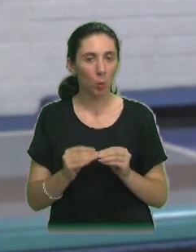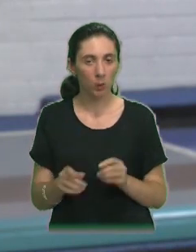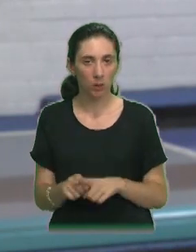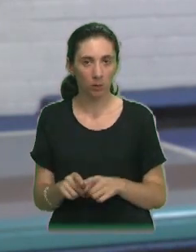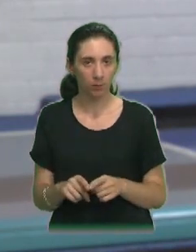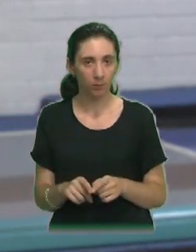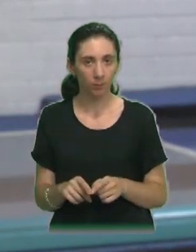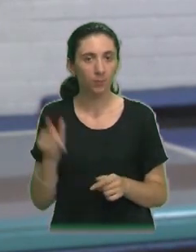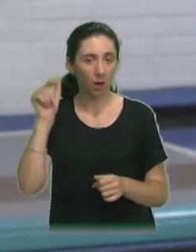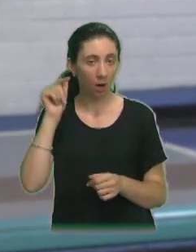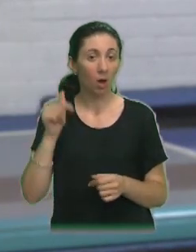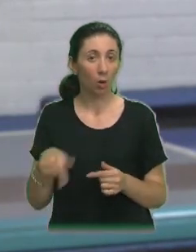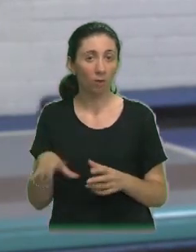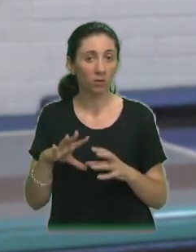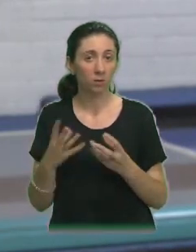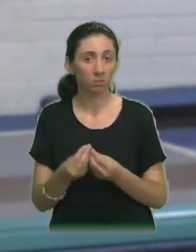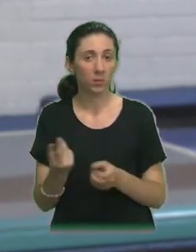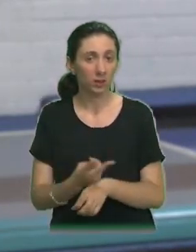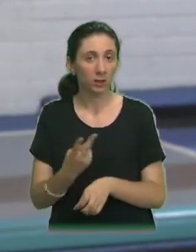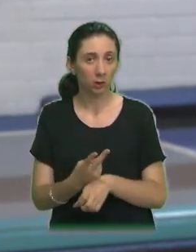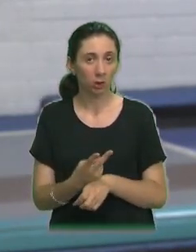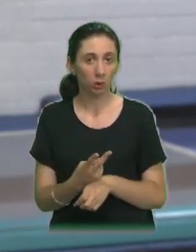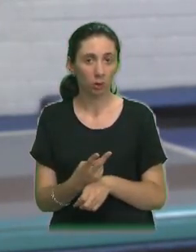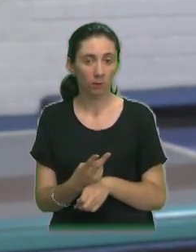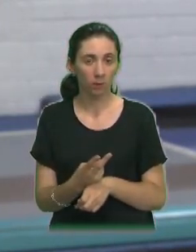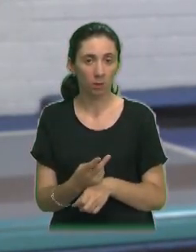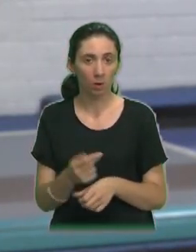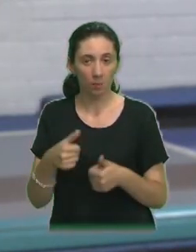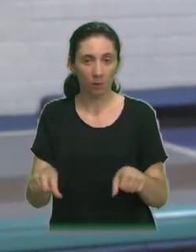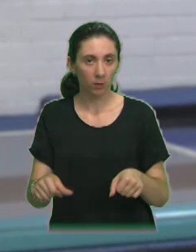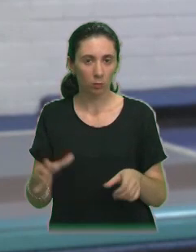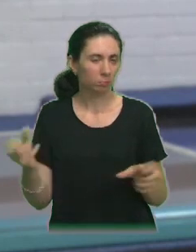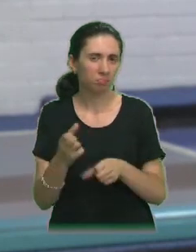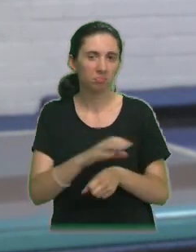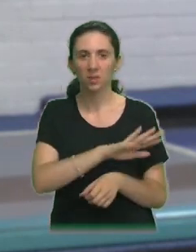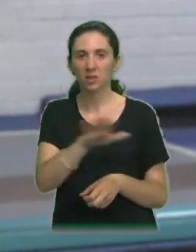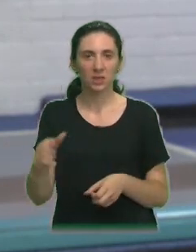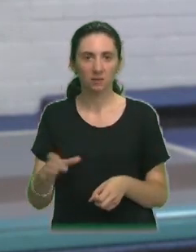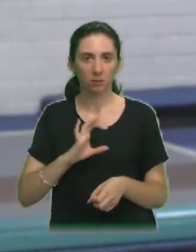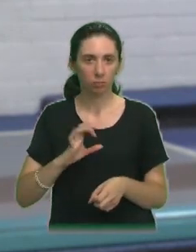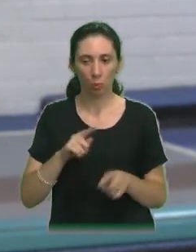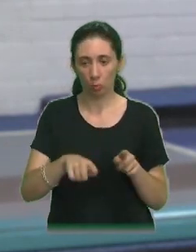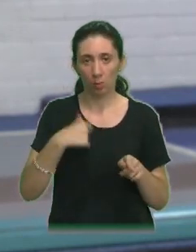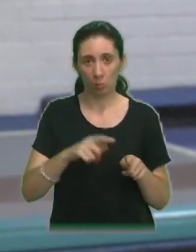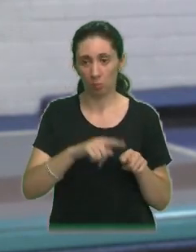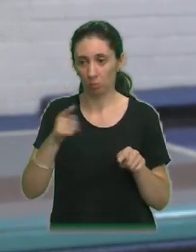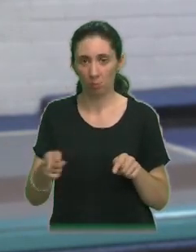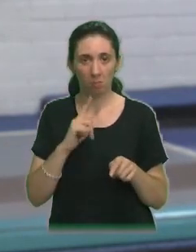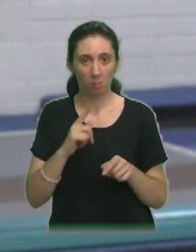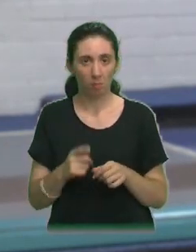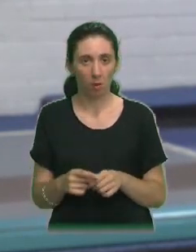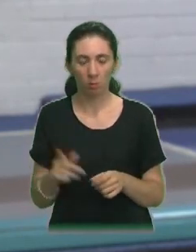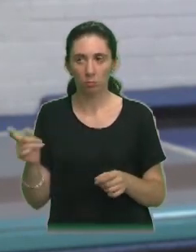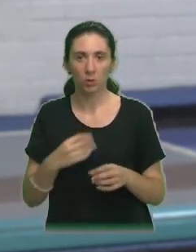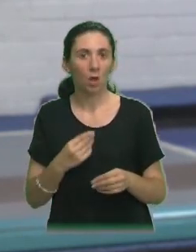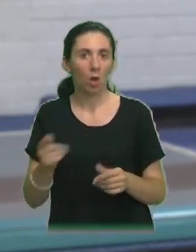U principu Karlovac je na državnom prvenstvu pobrao skoro sve medalje u roku tih par godina. Su strahovito